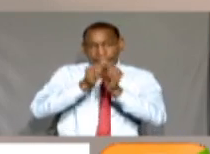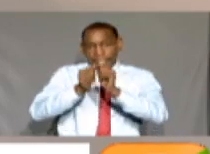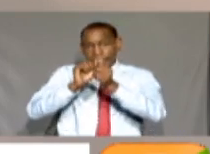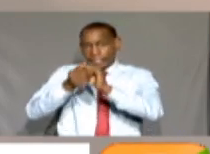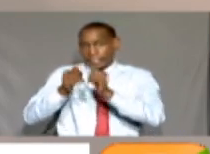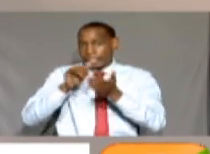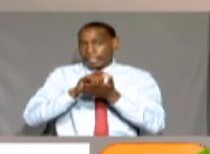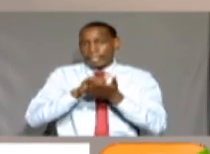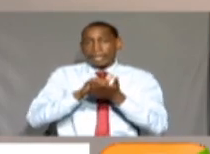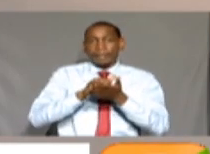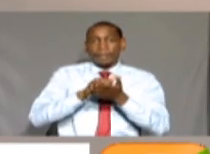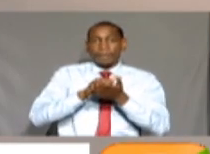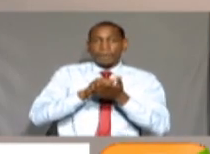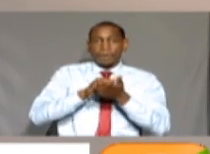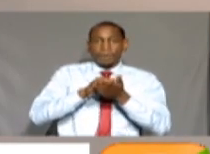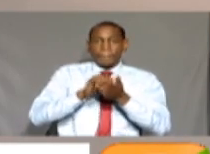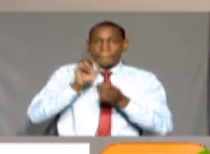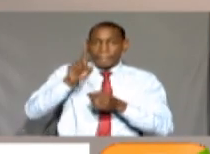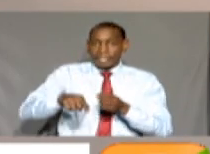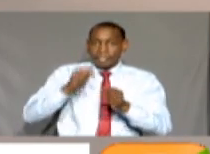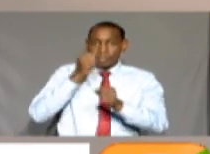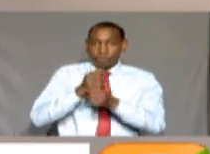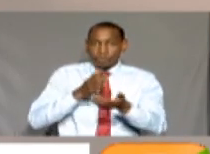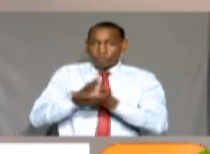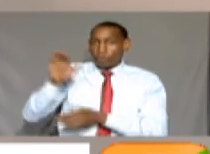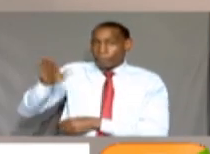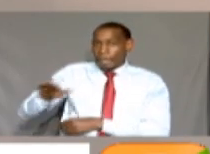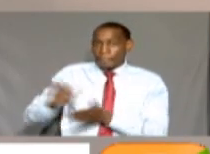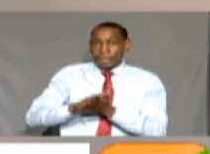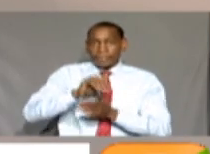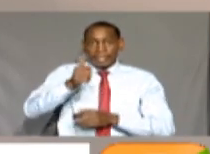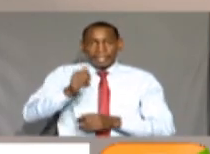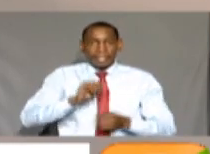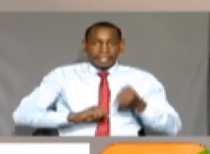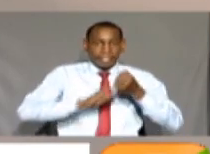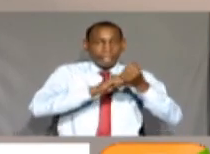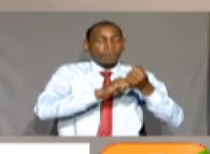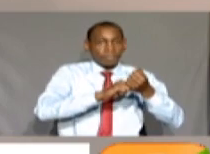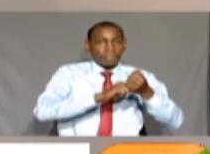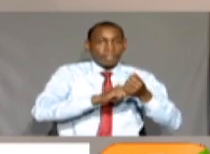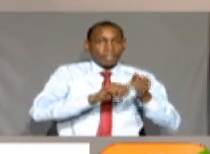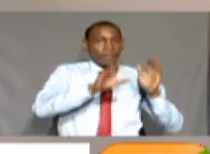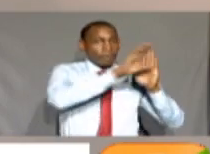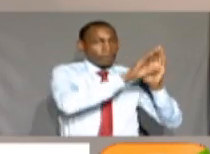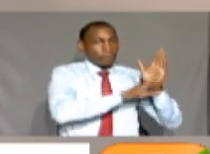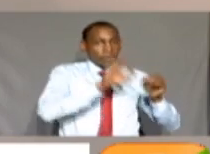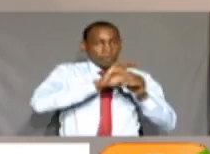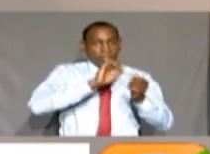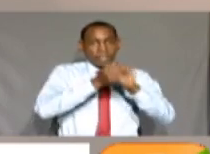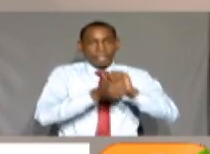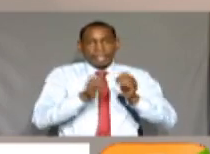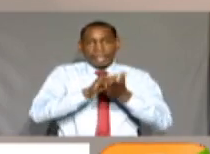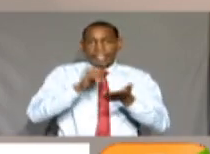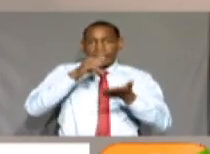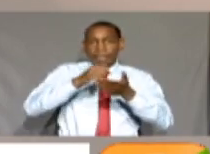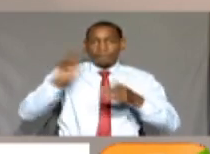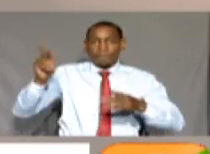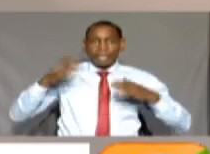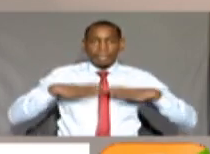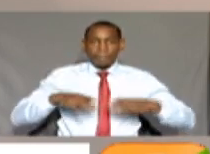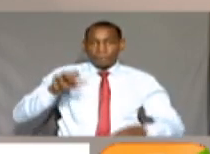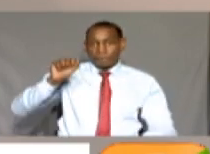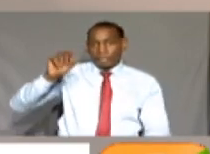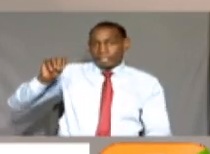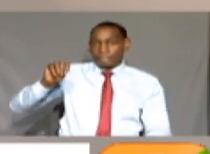mabadiliko ambayo yapaswa kufanywa na bunge, huku wengine wakionelea kuegemea kura ya maamuzi itakayowahusisha wakenya. Sam